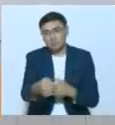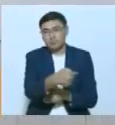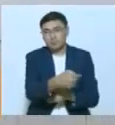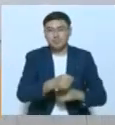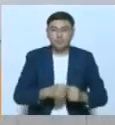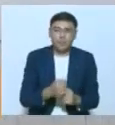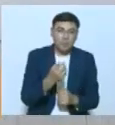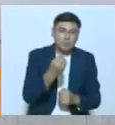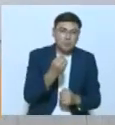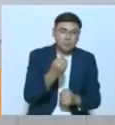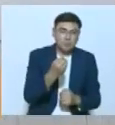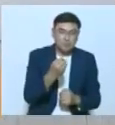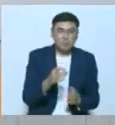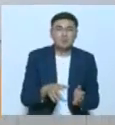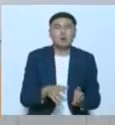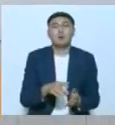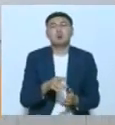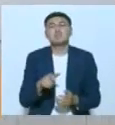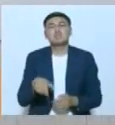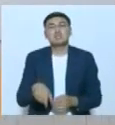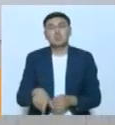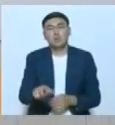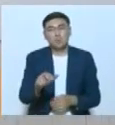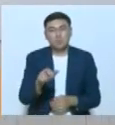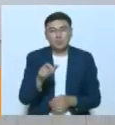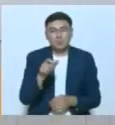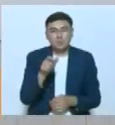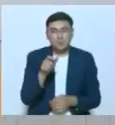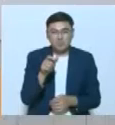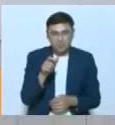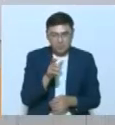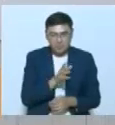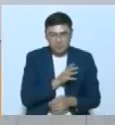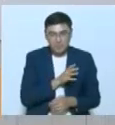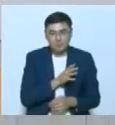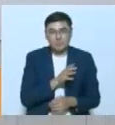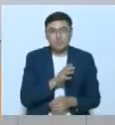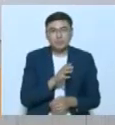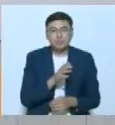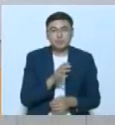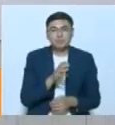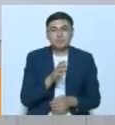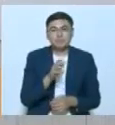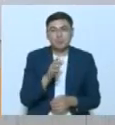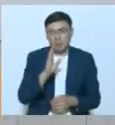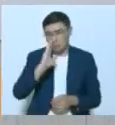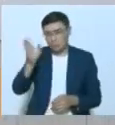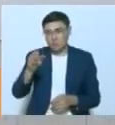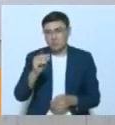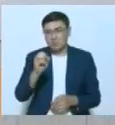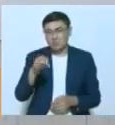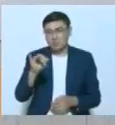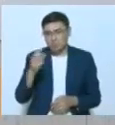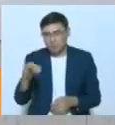біз басында көрген мына жолымыз мына неге барып қосылады, Түркменияға баратын Жетібай